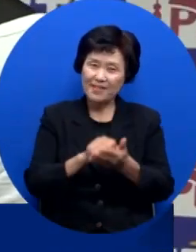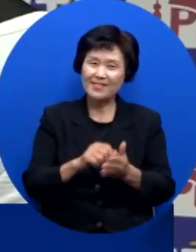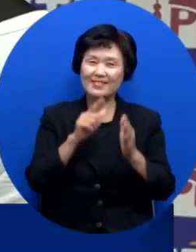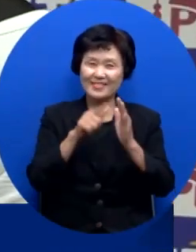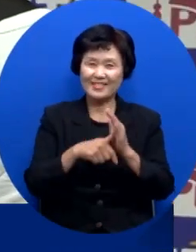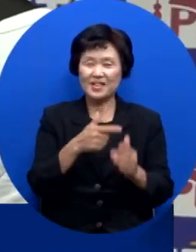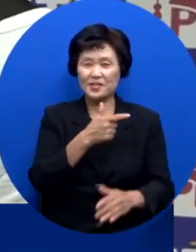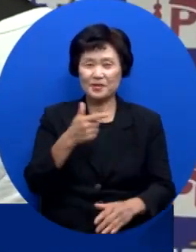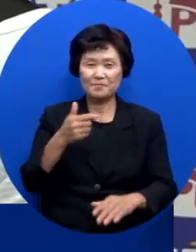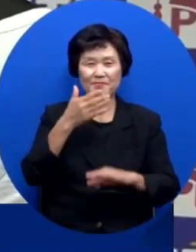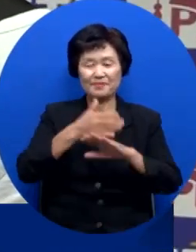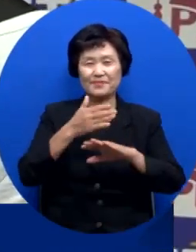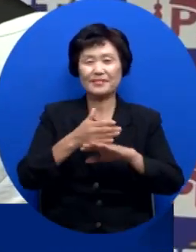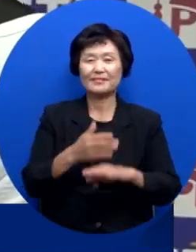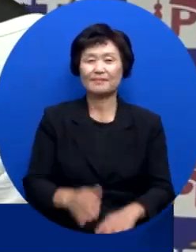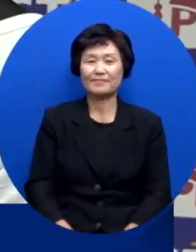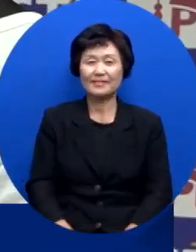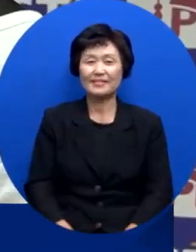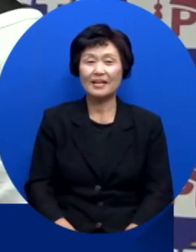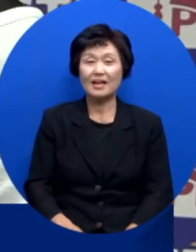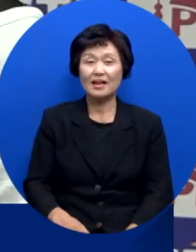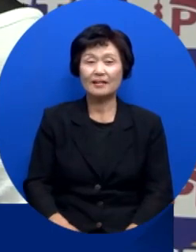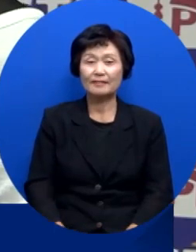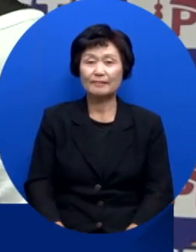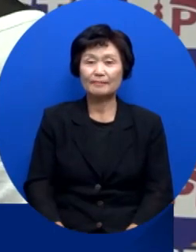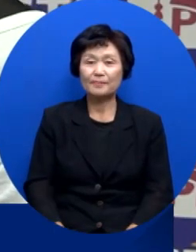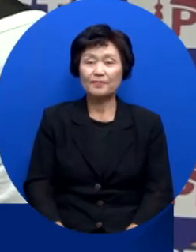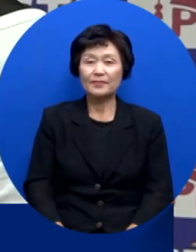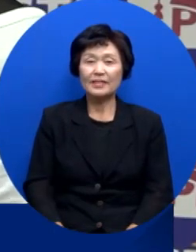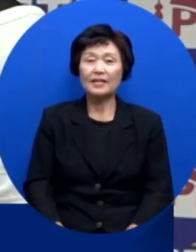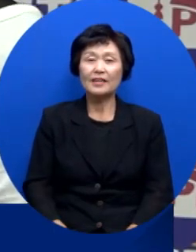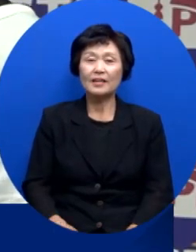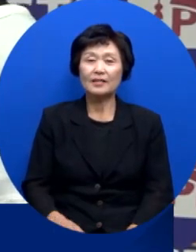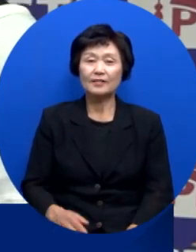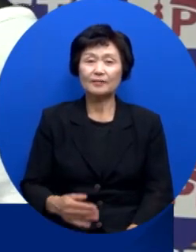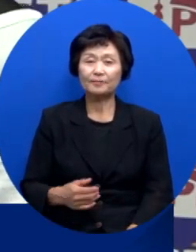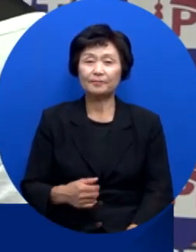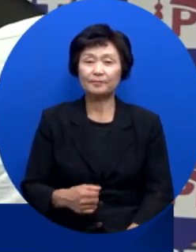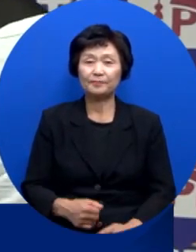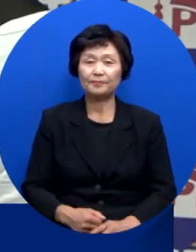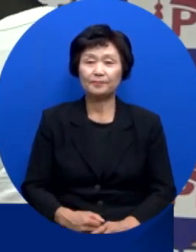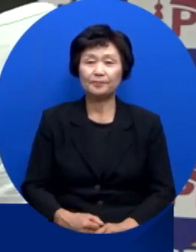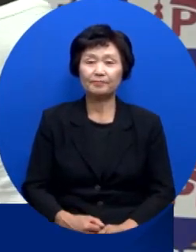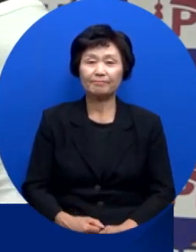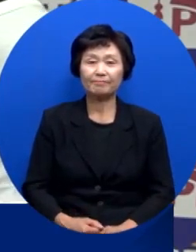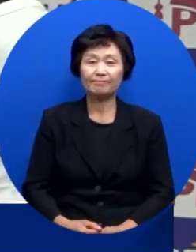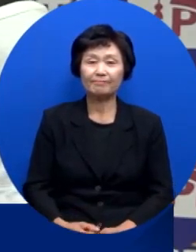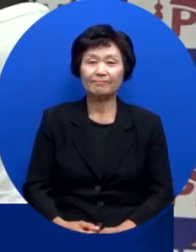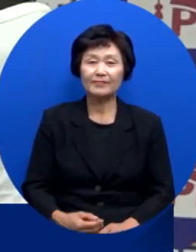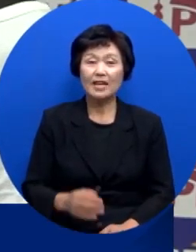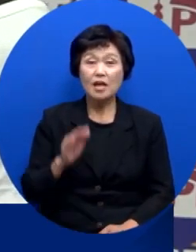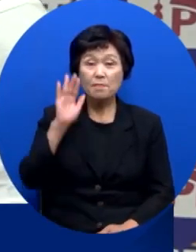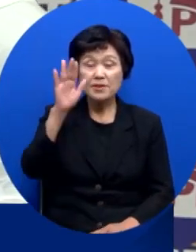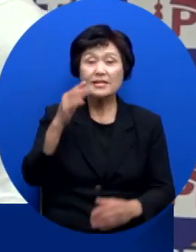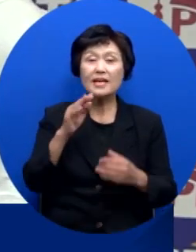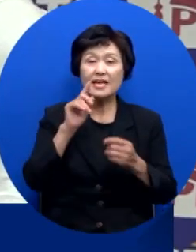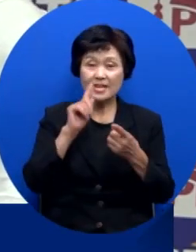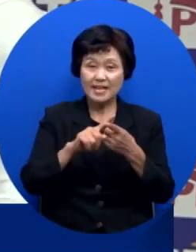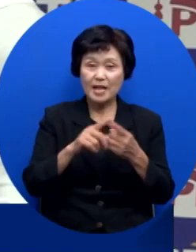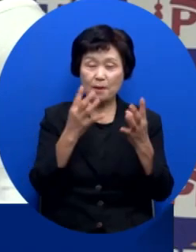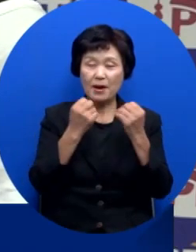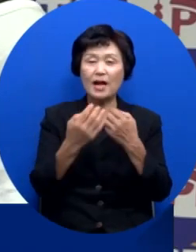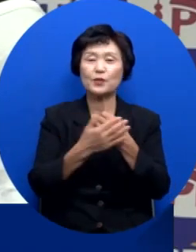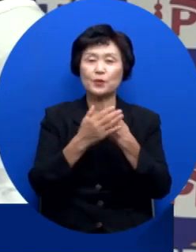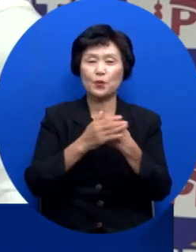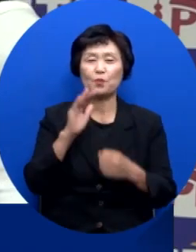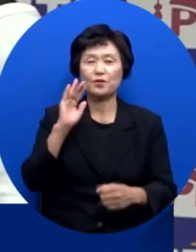think that in the future, like this whole thing has been like a big help, and